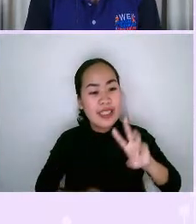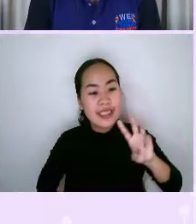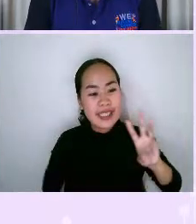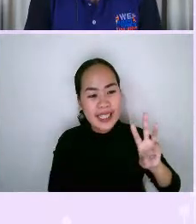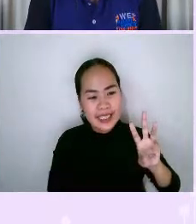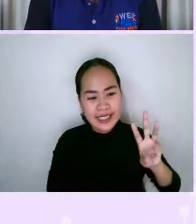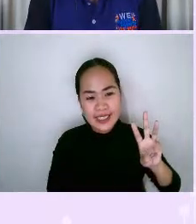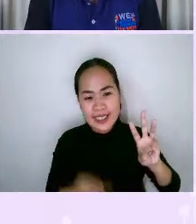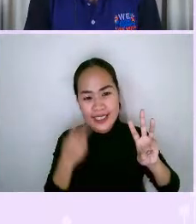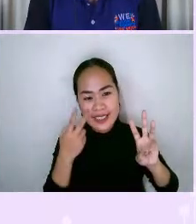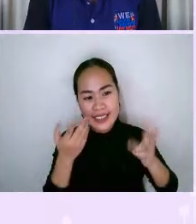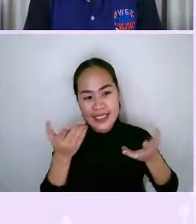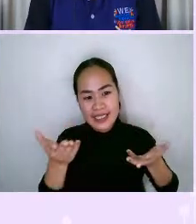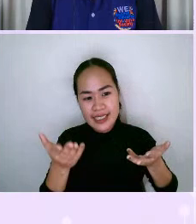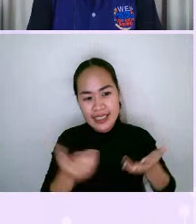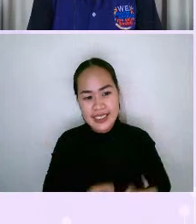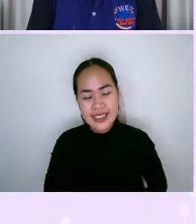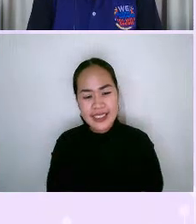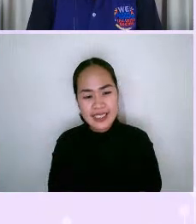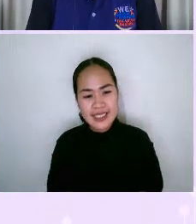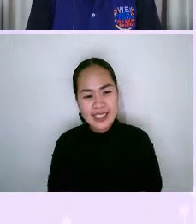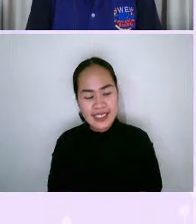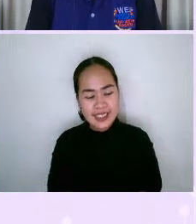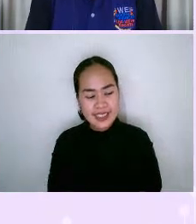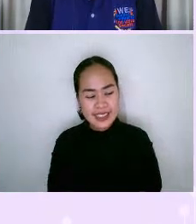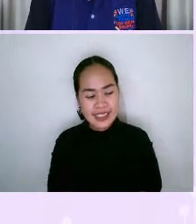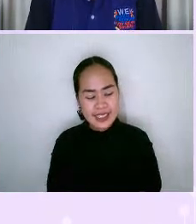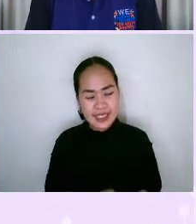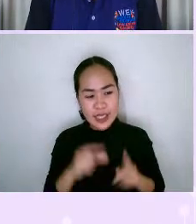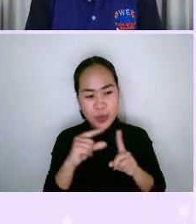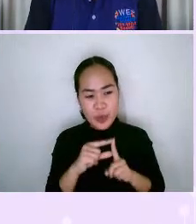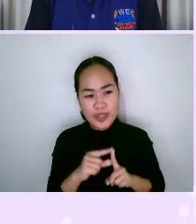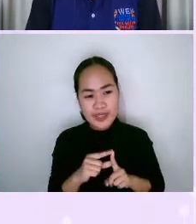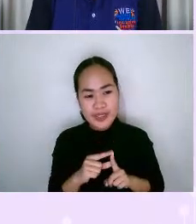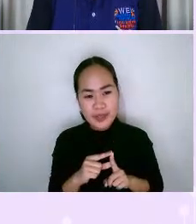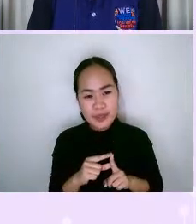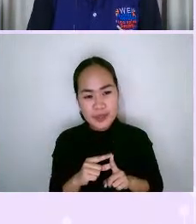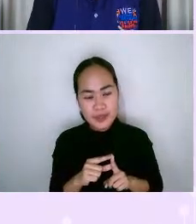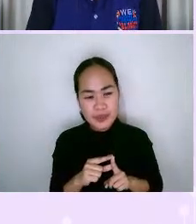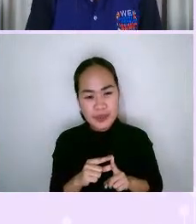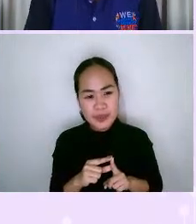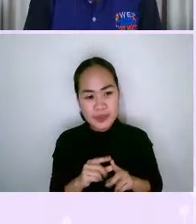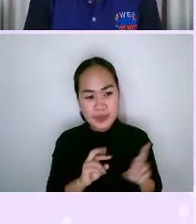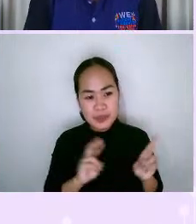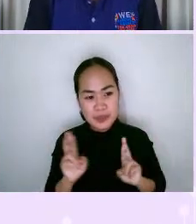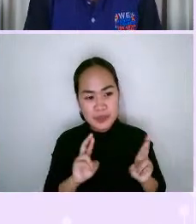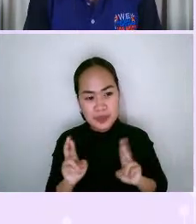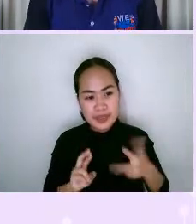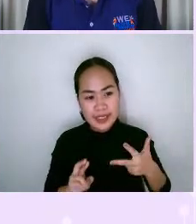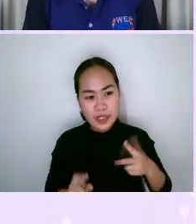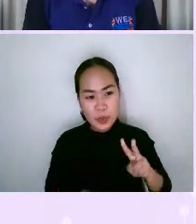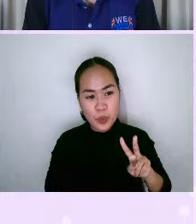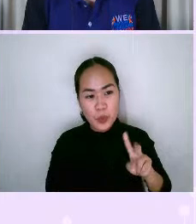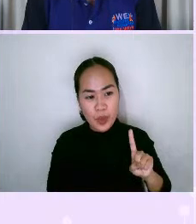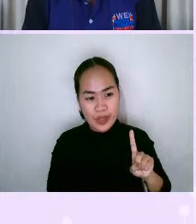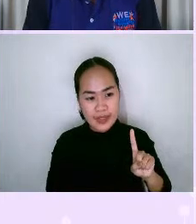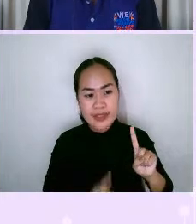6. Yan. Ang clue po natin dito, one word, marker ready in 3, 2,